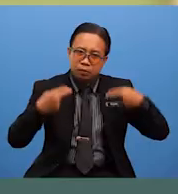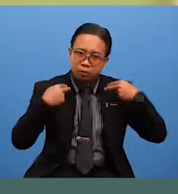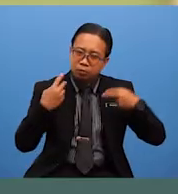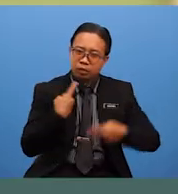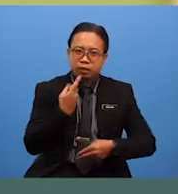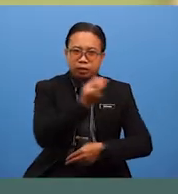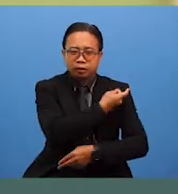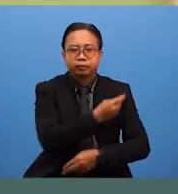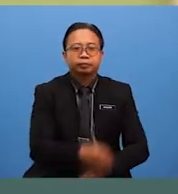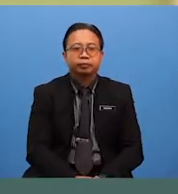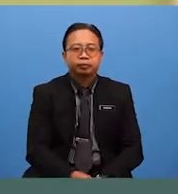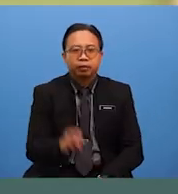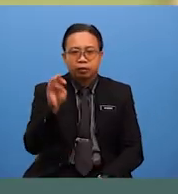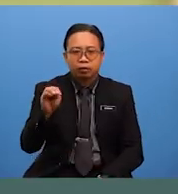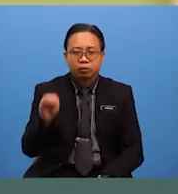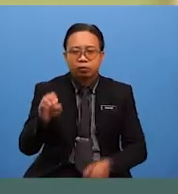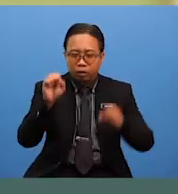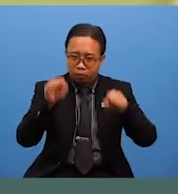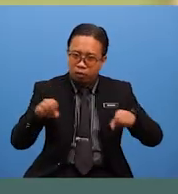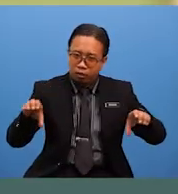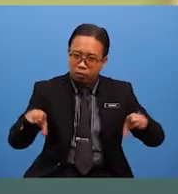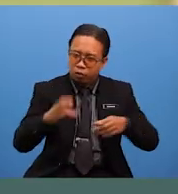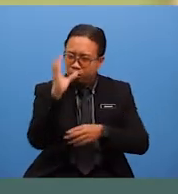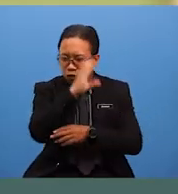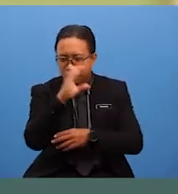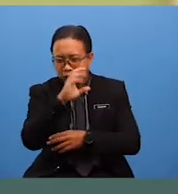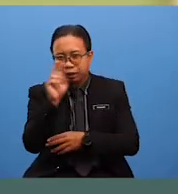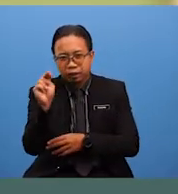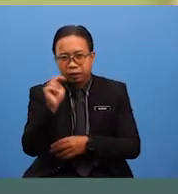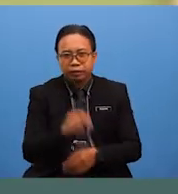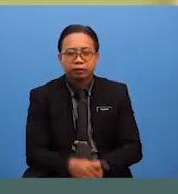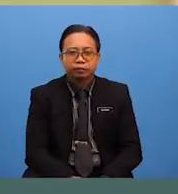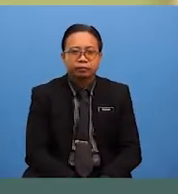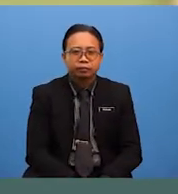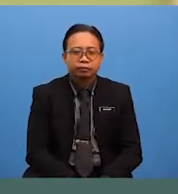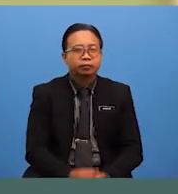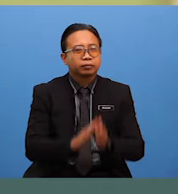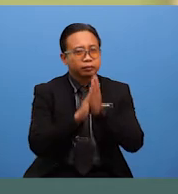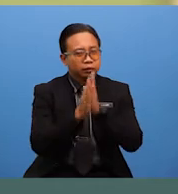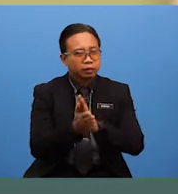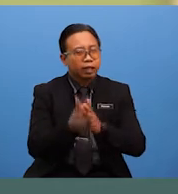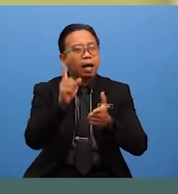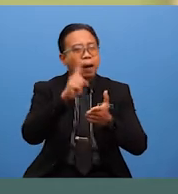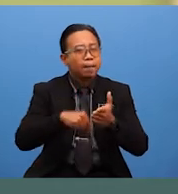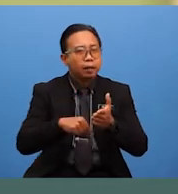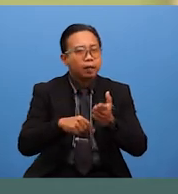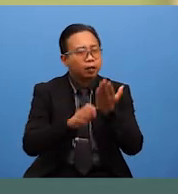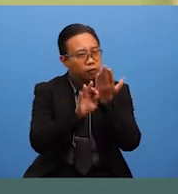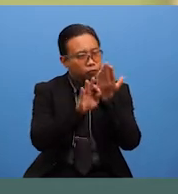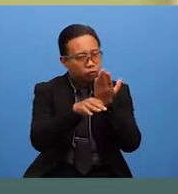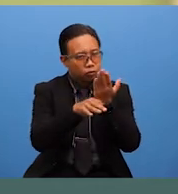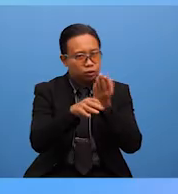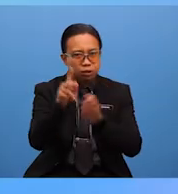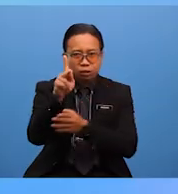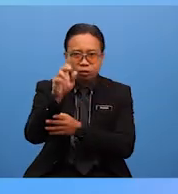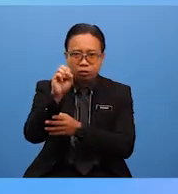kita murid-murid pun membuat carian lanjut nanti ya jadi Apakah fungsi khondak